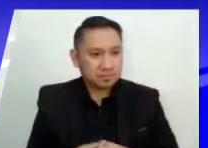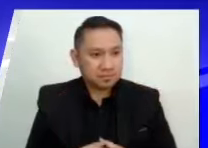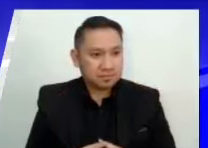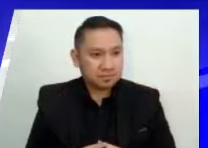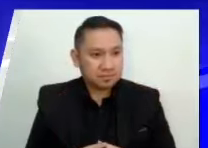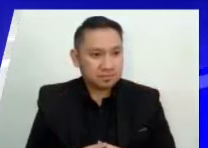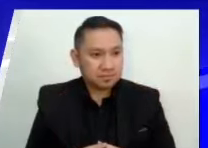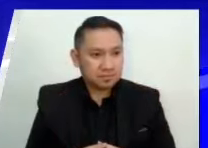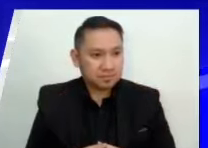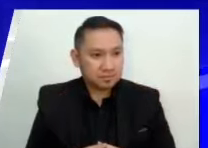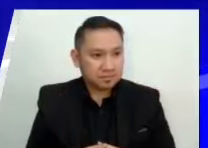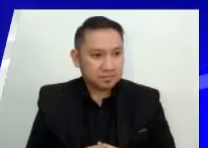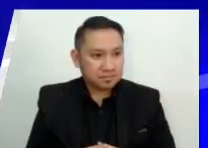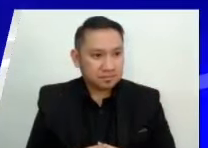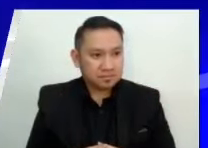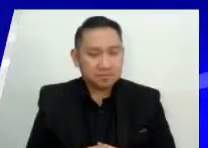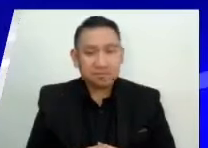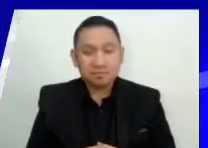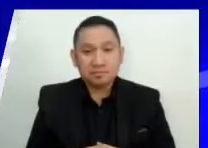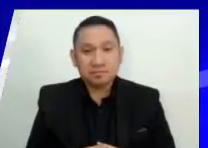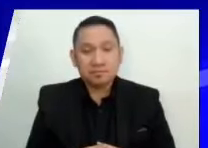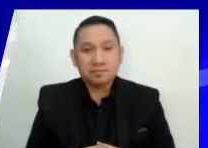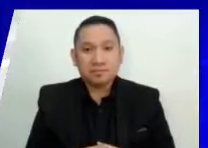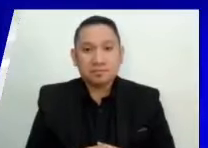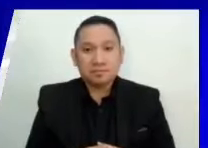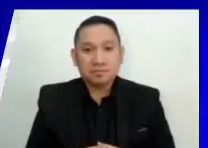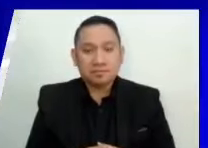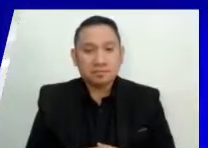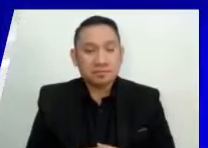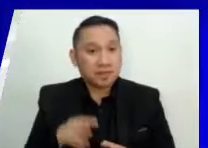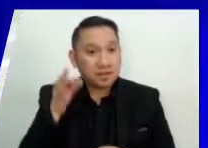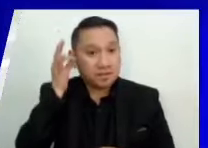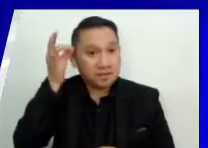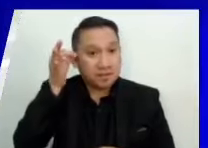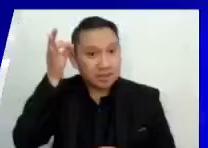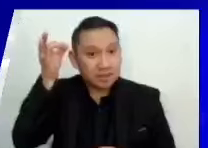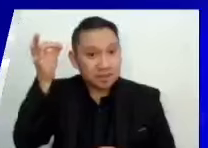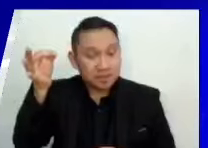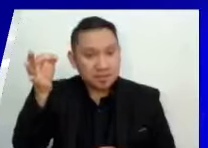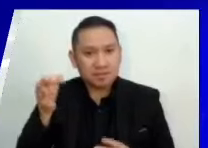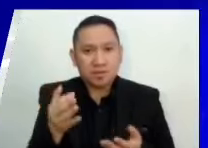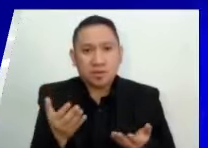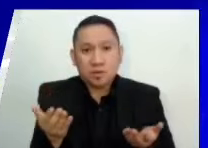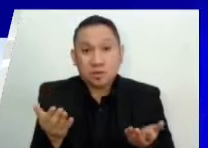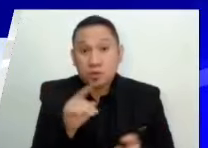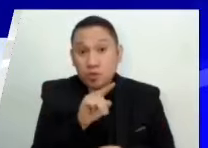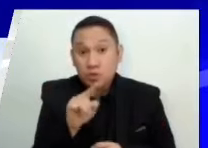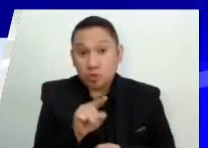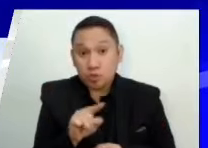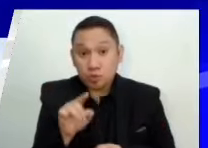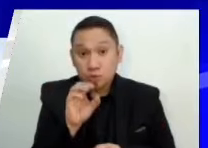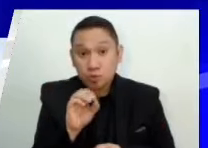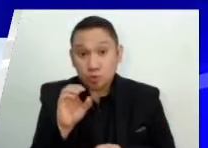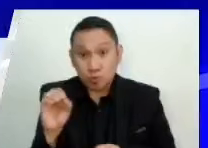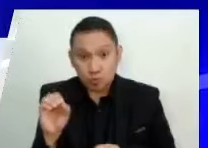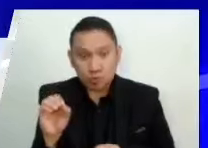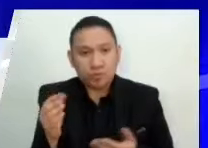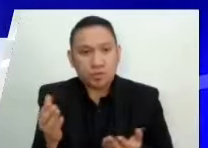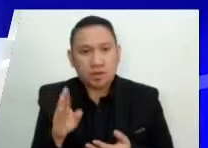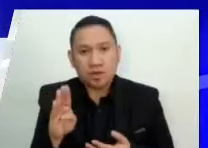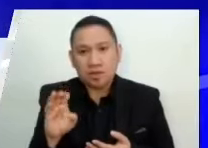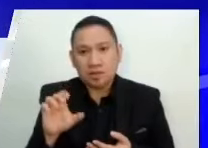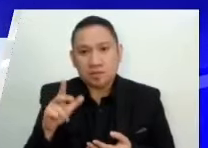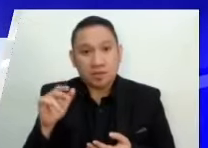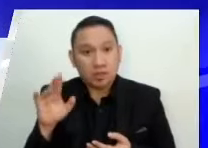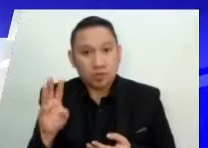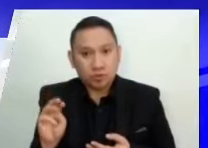Tila fantasy comes to life ang peg ng Winter Light Show ng isang zoo sa Belgium. Tampok sa tema nilang Dragons of the North, ang mythical